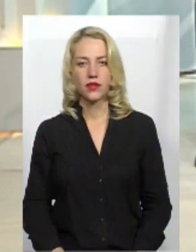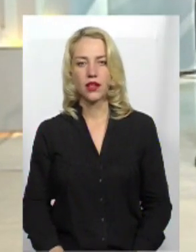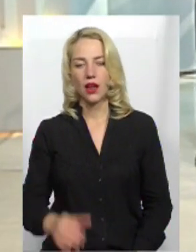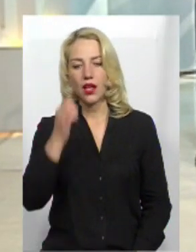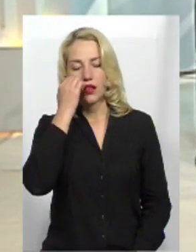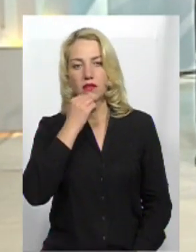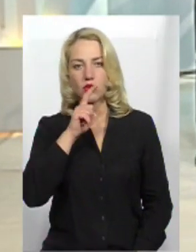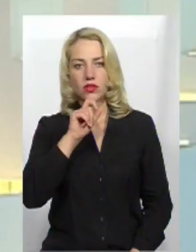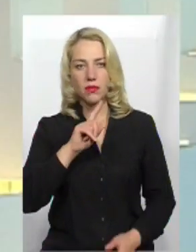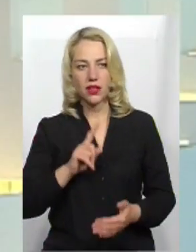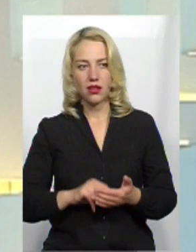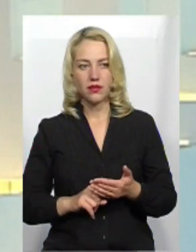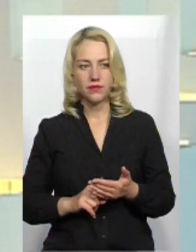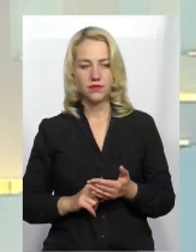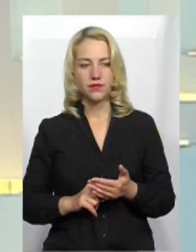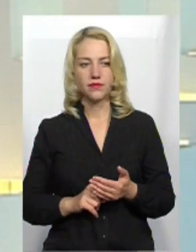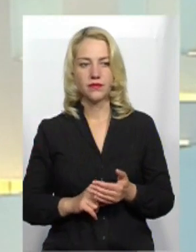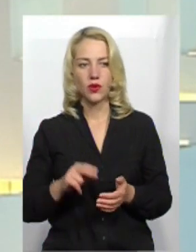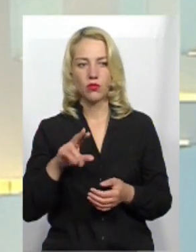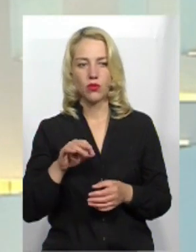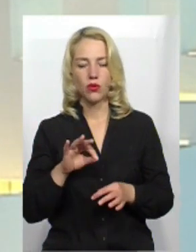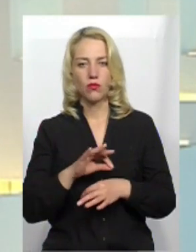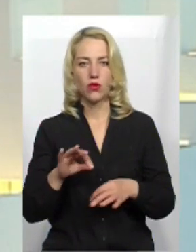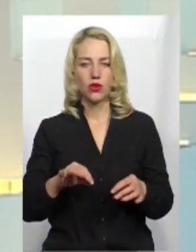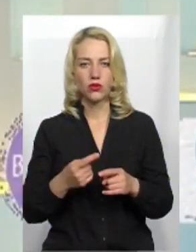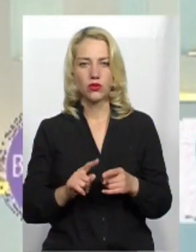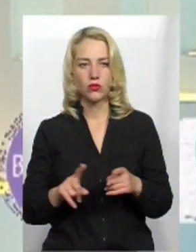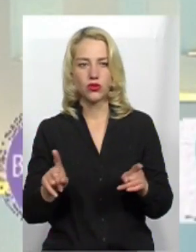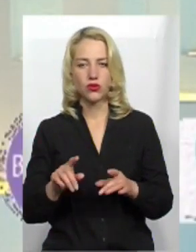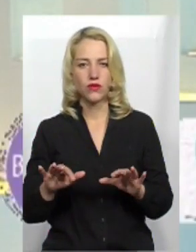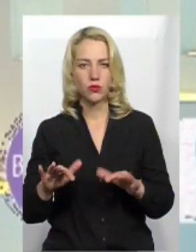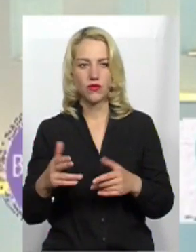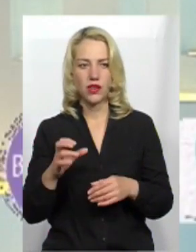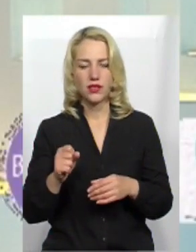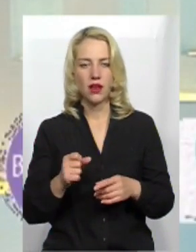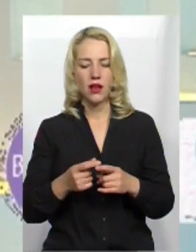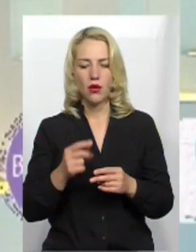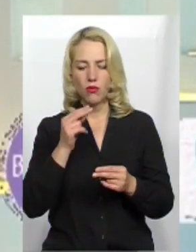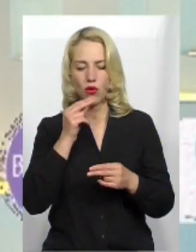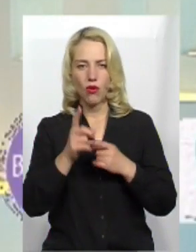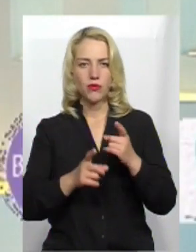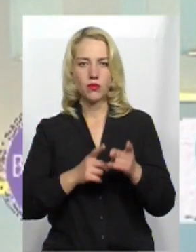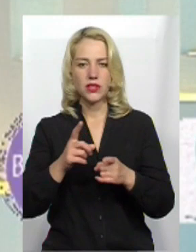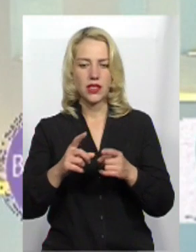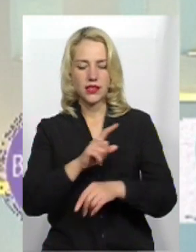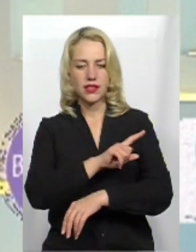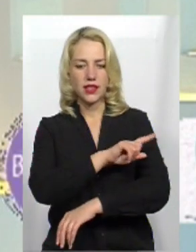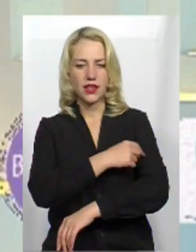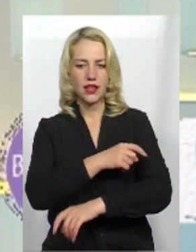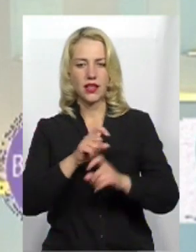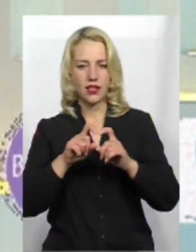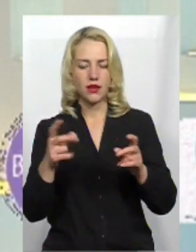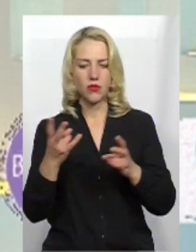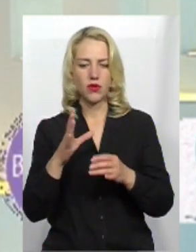Дякую за запитання. Ну, по проекту тому, який відбувається по оптимізації лікарні, сьогодні мають бути